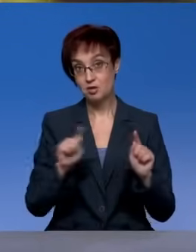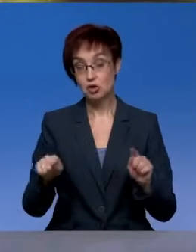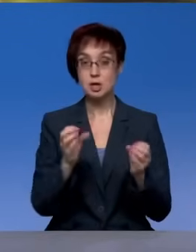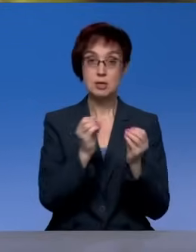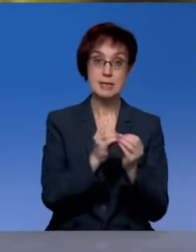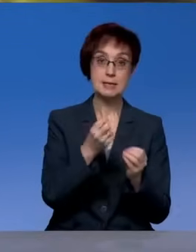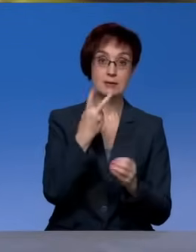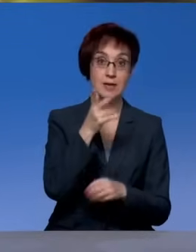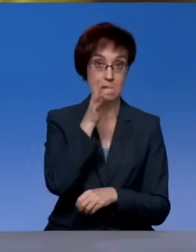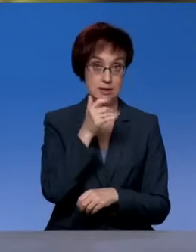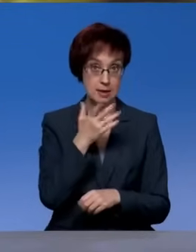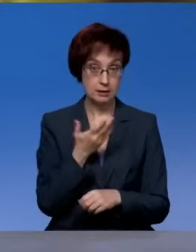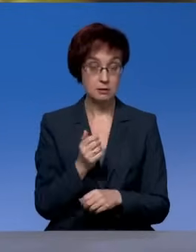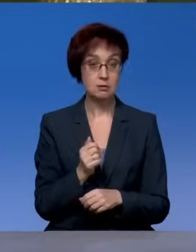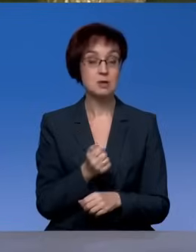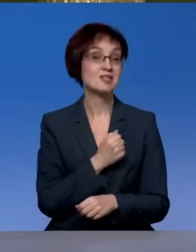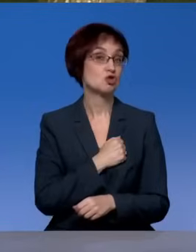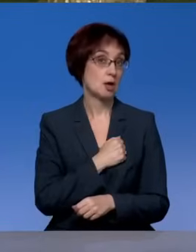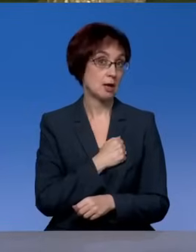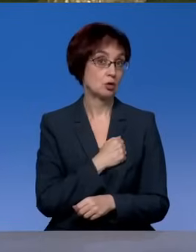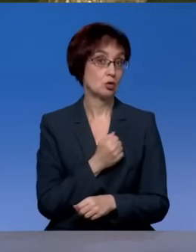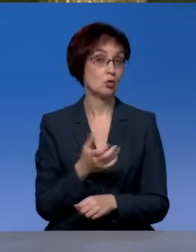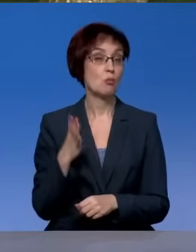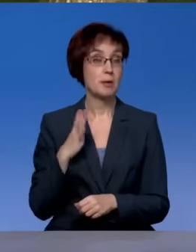10-12 лет, к сожалению, придется